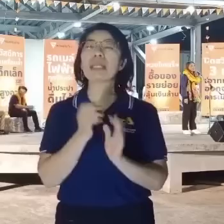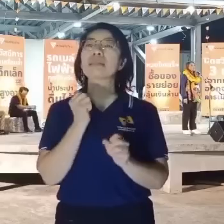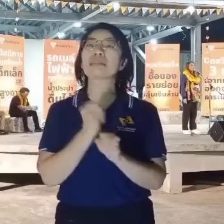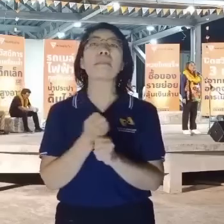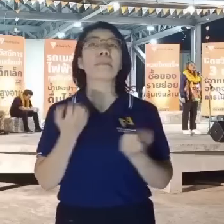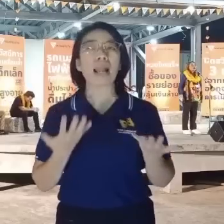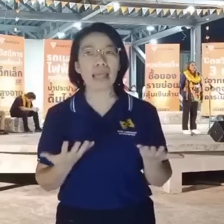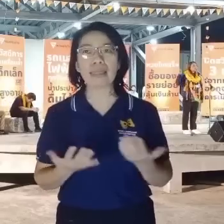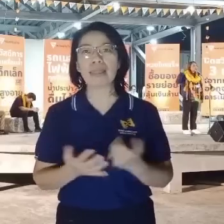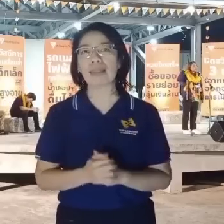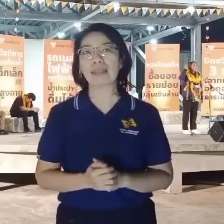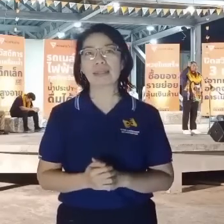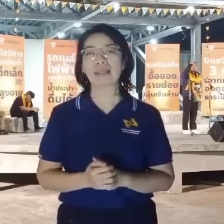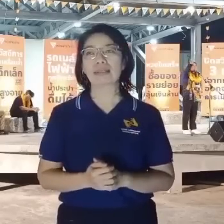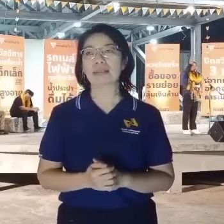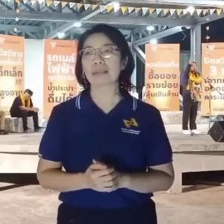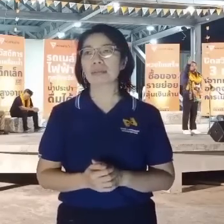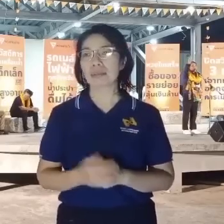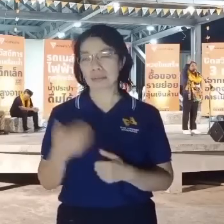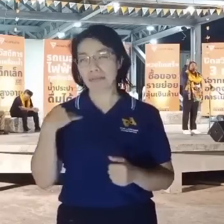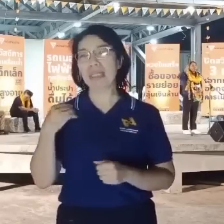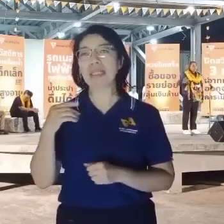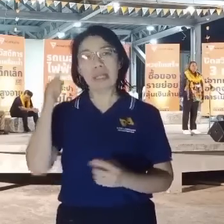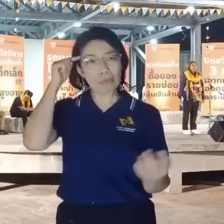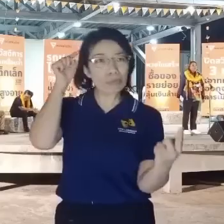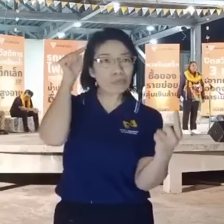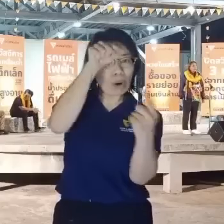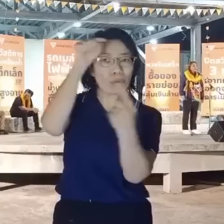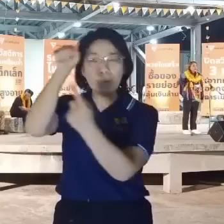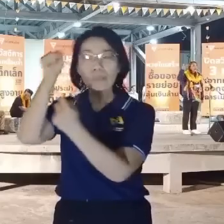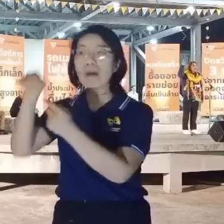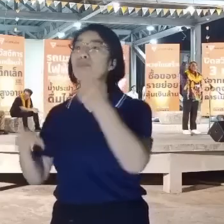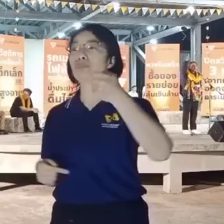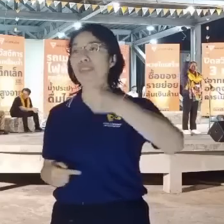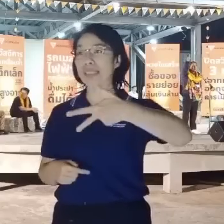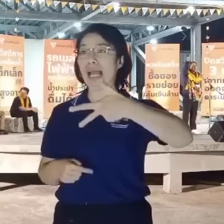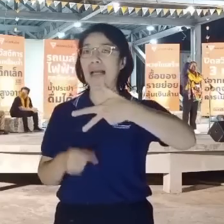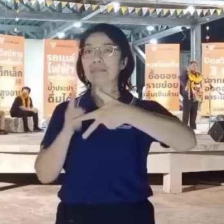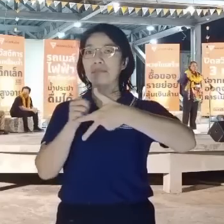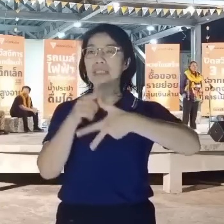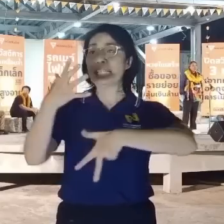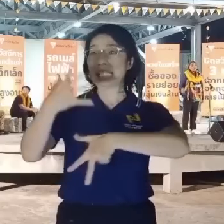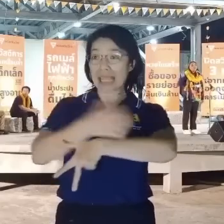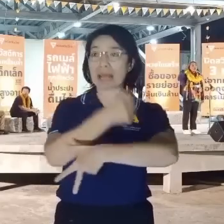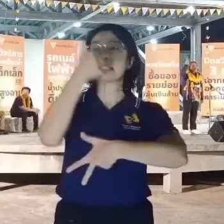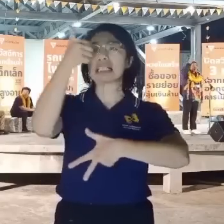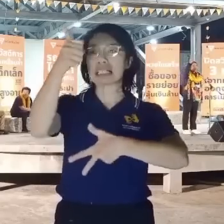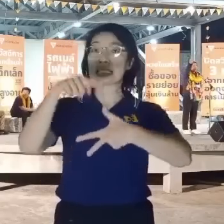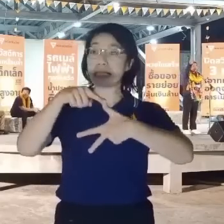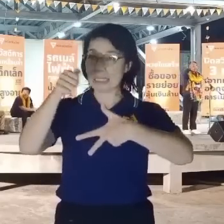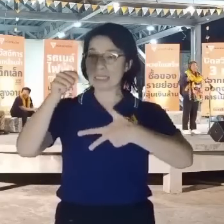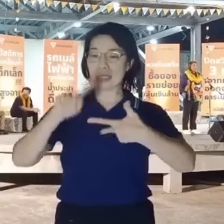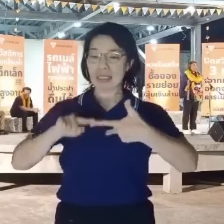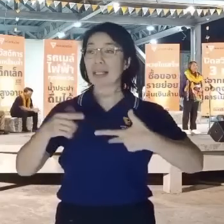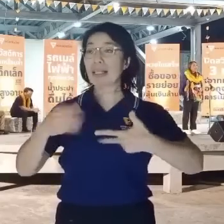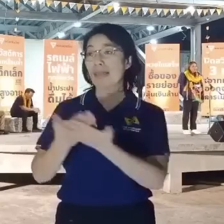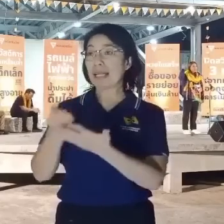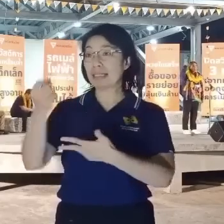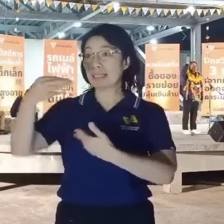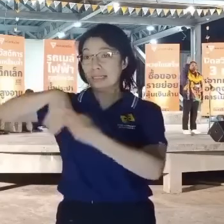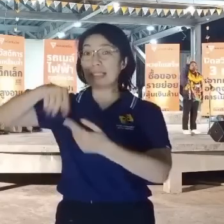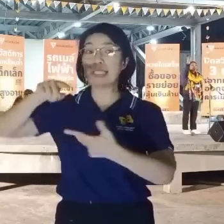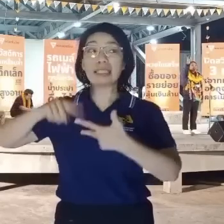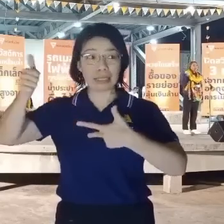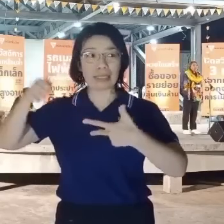ไรเราชู3เป้าหมายคือการเมืองดีปากท้องดีและ